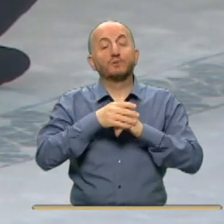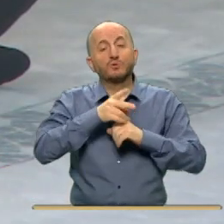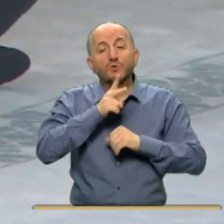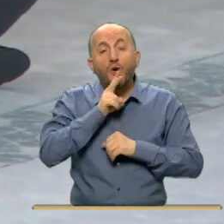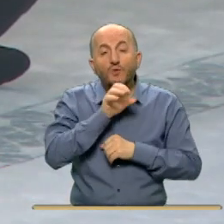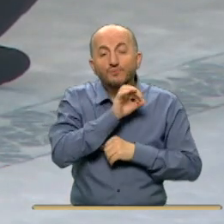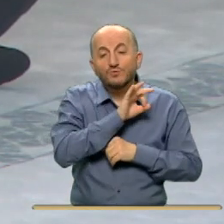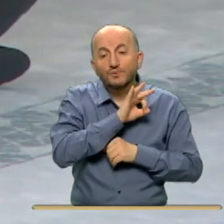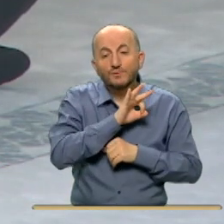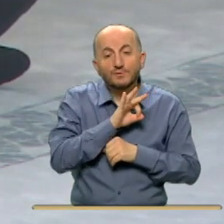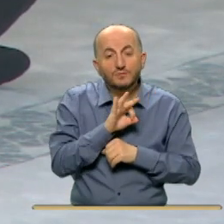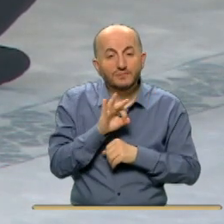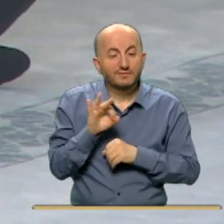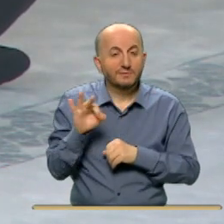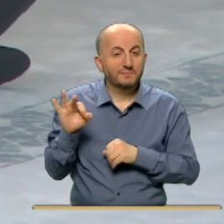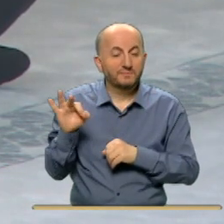sonsuz